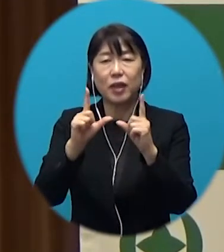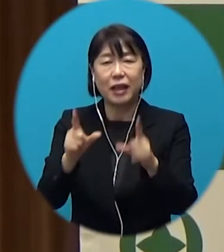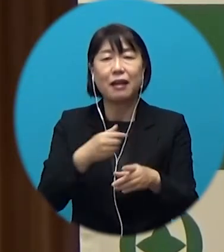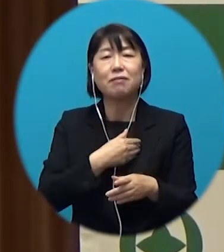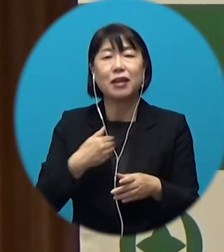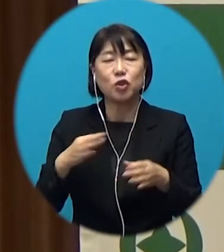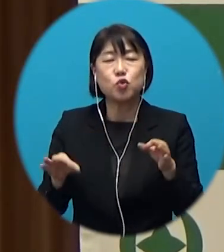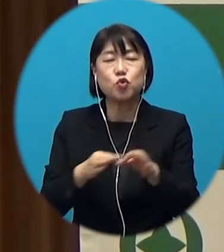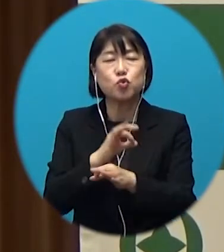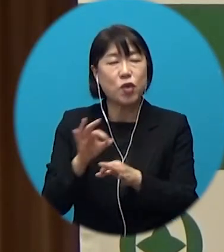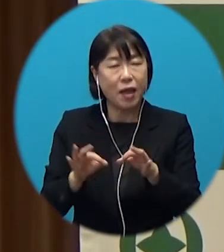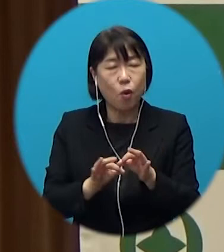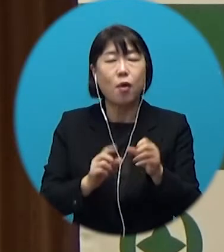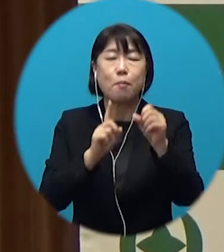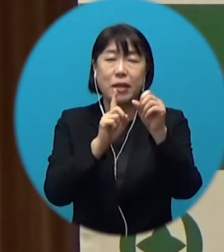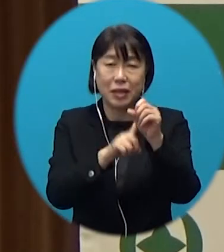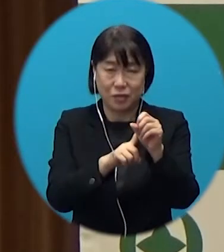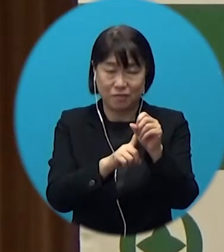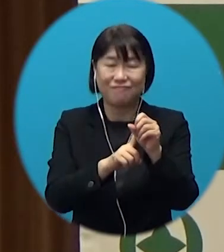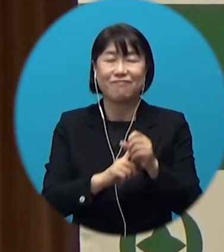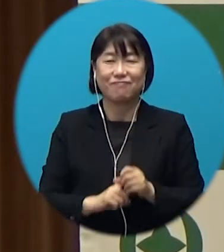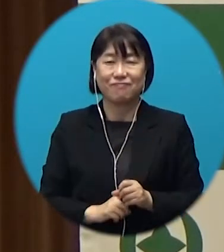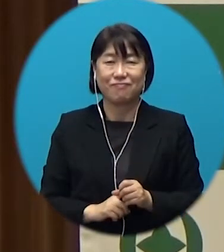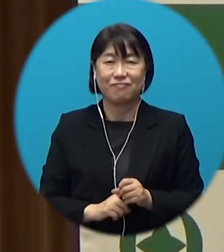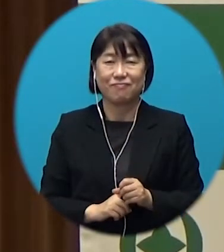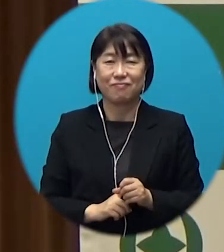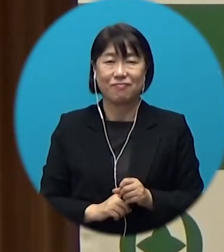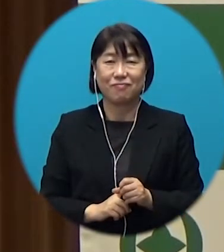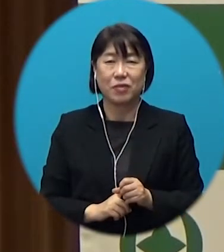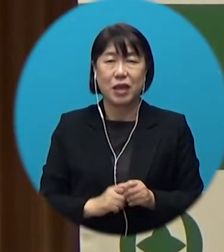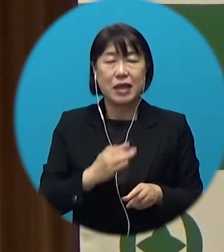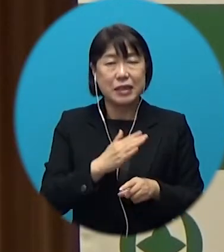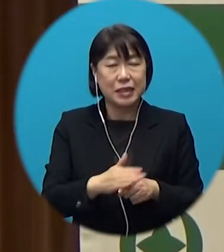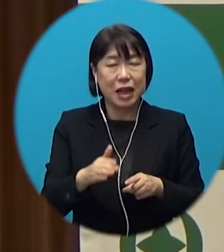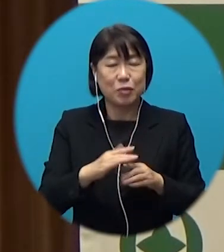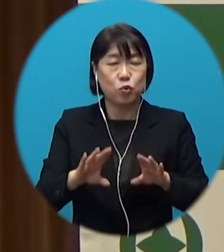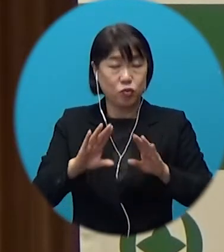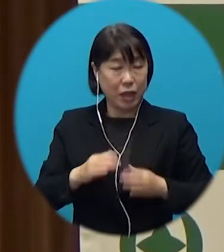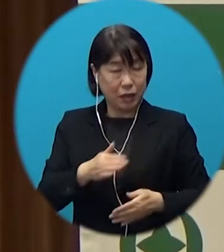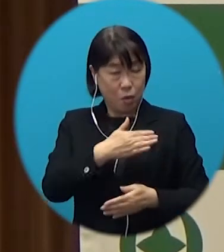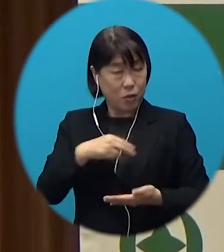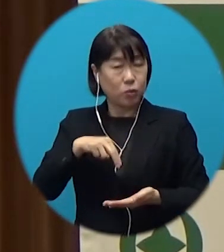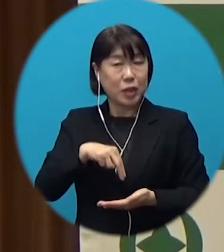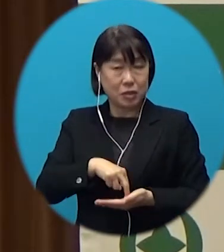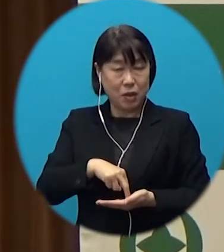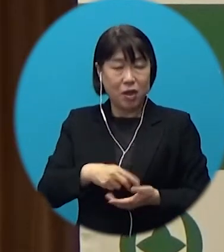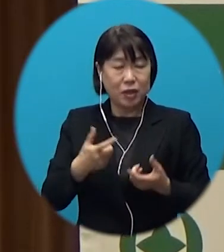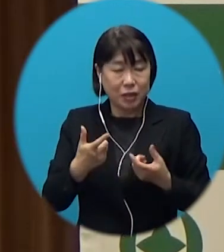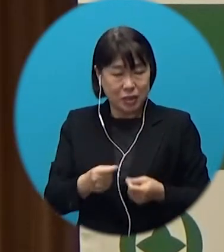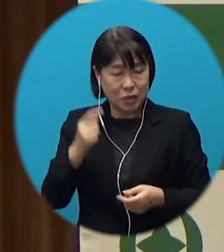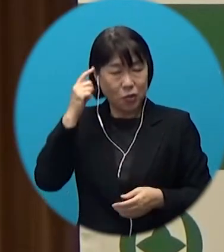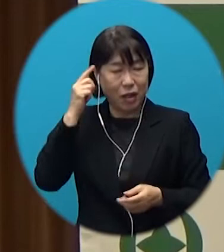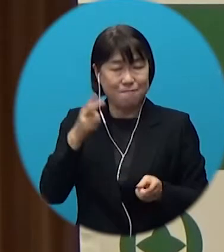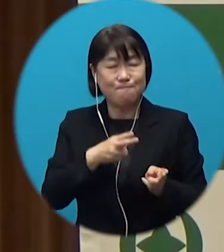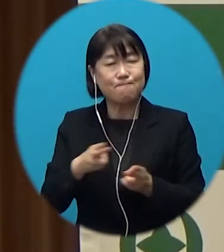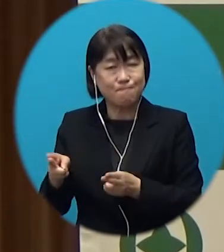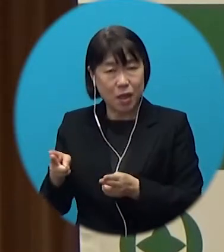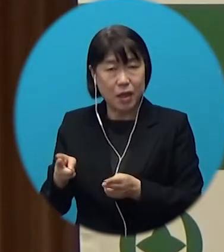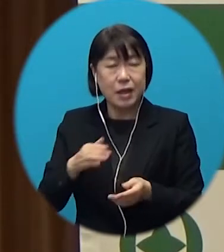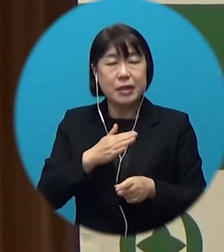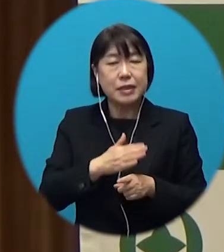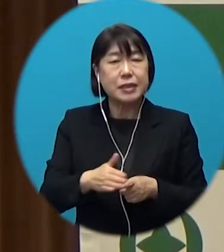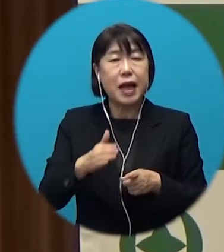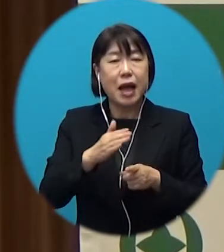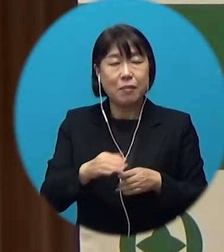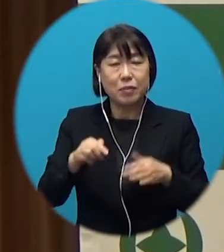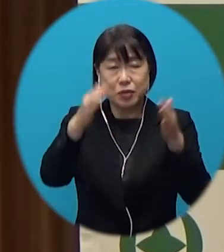を今お知らせいたしました。サービスの受け手側の立場をですね、しっかり考慮して、サービスデザイン志